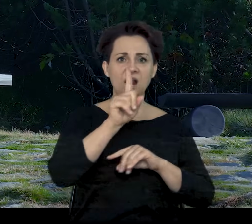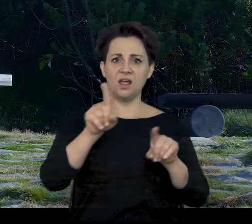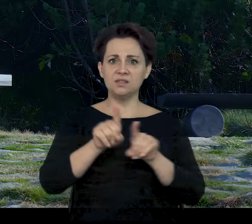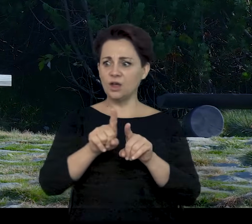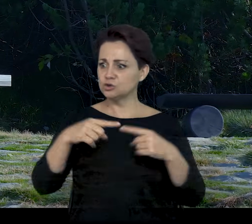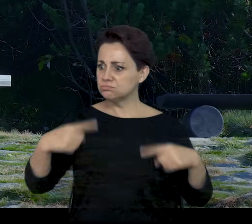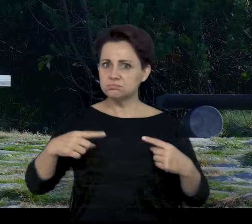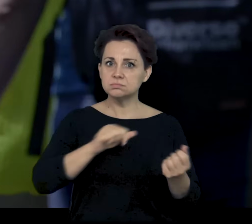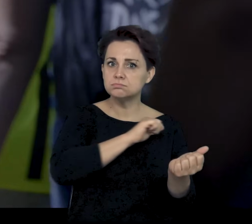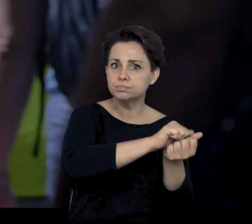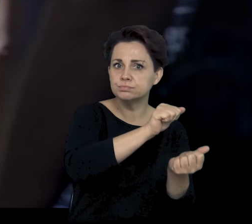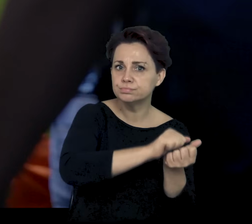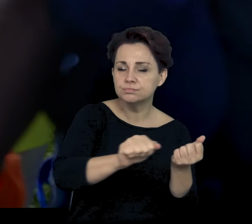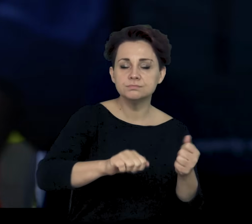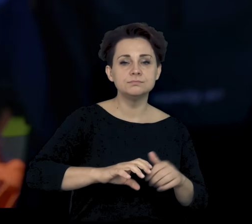szkodzić.